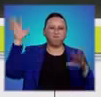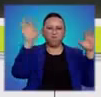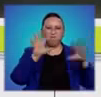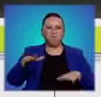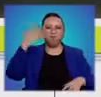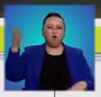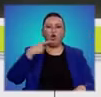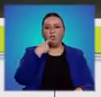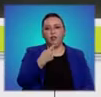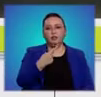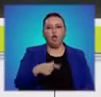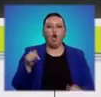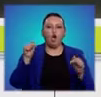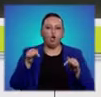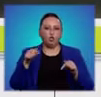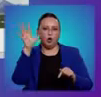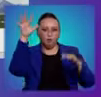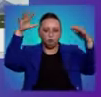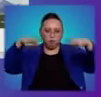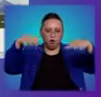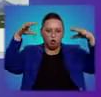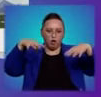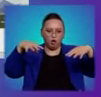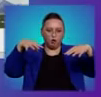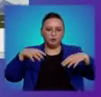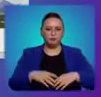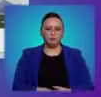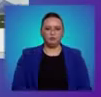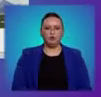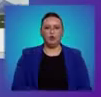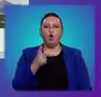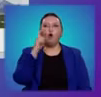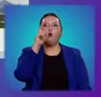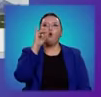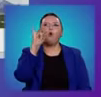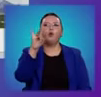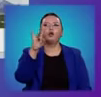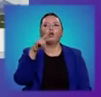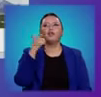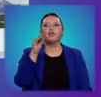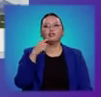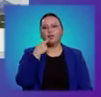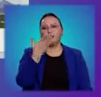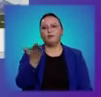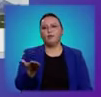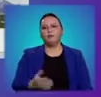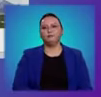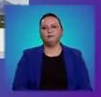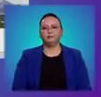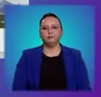байсан. Одоогийн бороог эрт дунд үеийн монгол хэлэнд хур гэдэг байжээ.